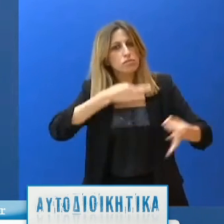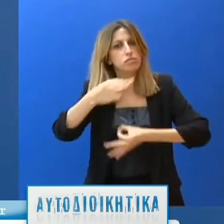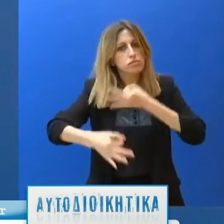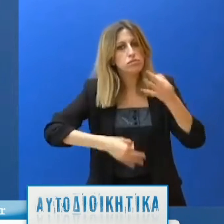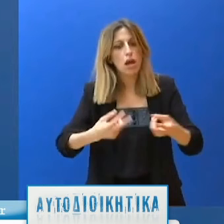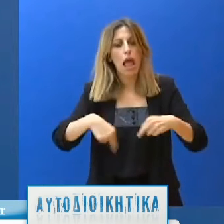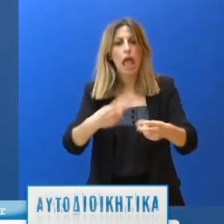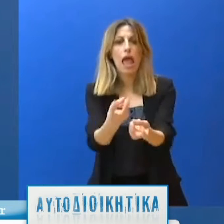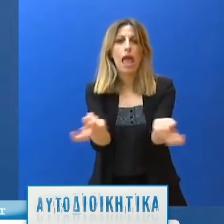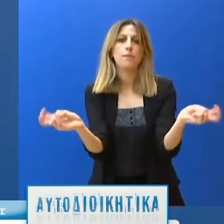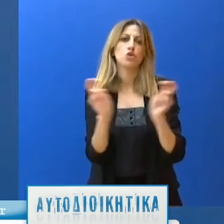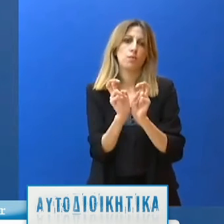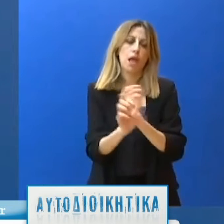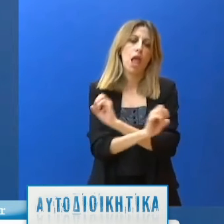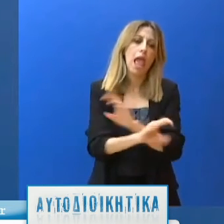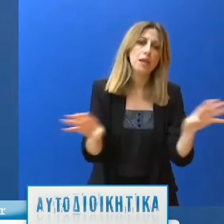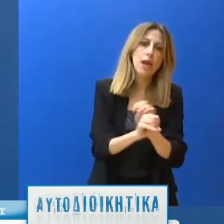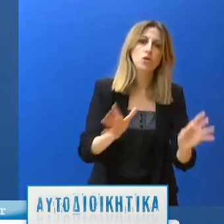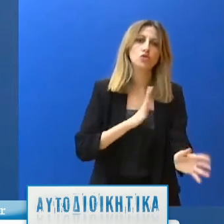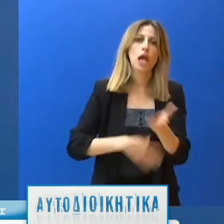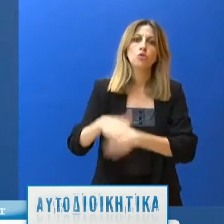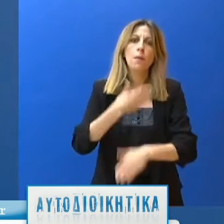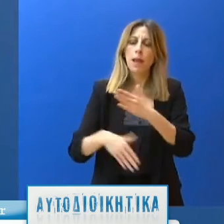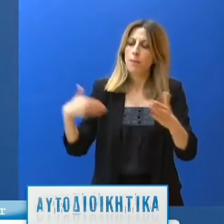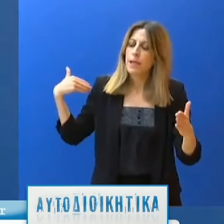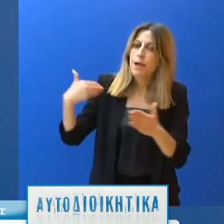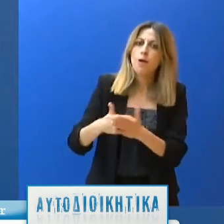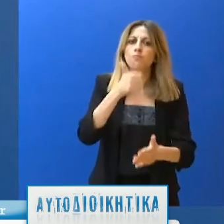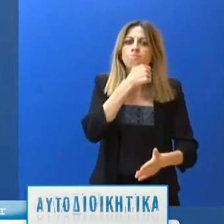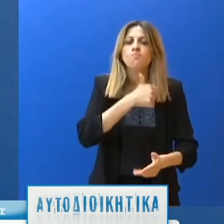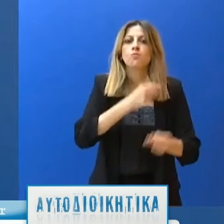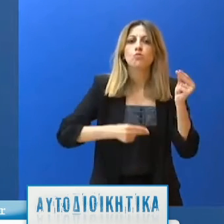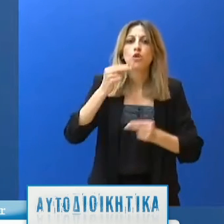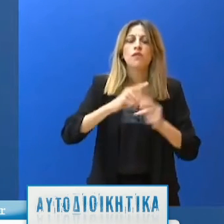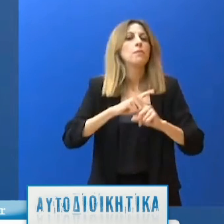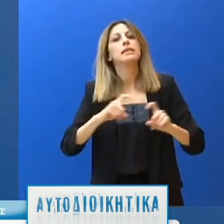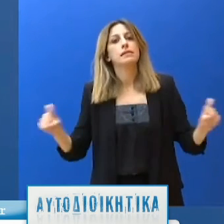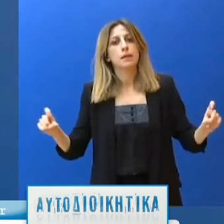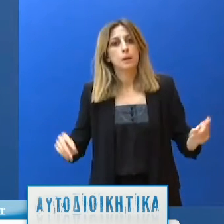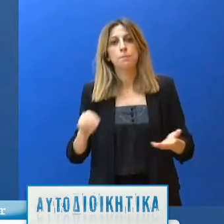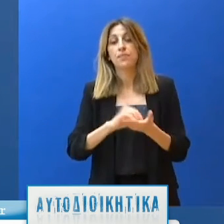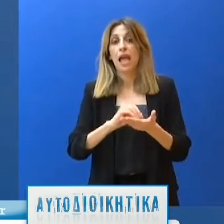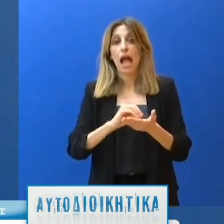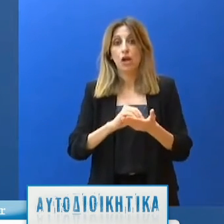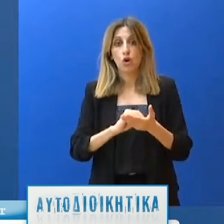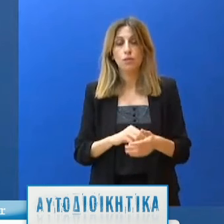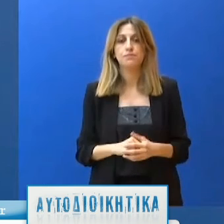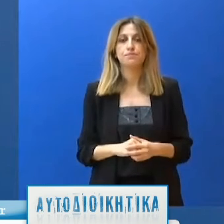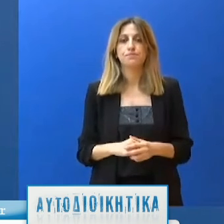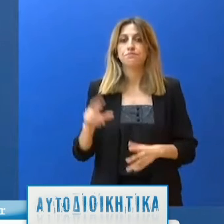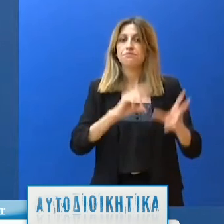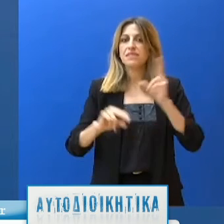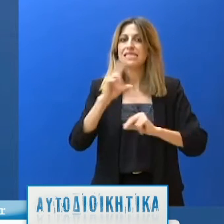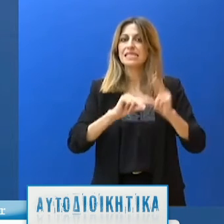ΕΣΑΜΕΑ. Επίσης, σας ενημερώνω ότι στην Επιτροπή των Ειδικών του Υπουργείου Υγείας συζητήθηκε το άνοιγμα και οι